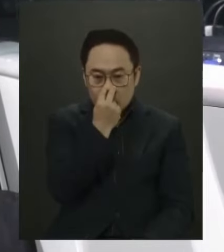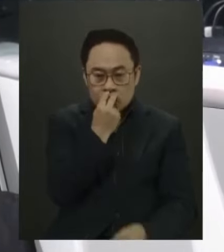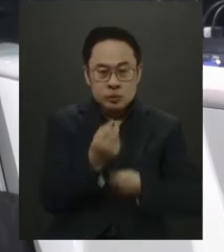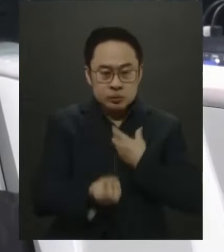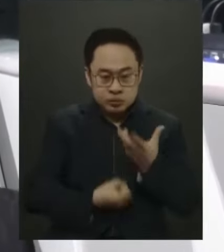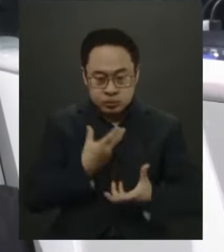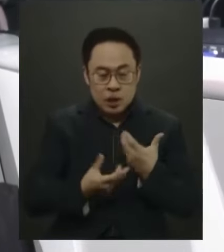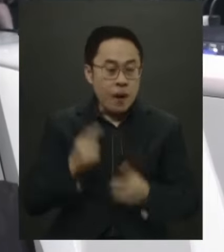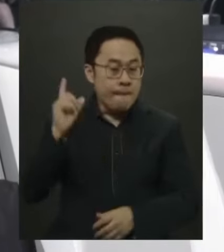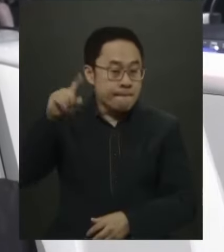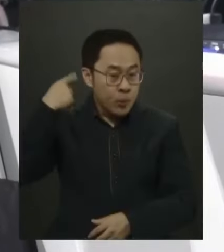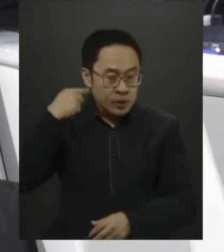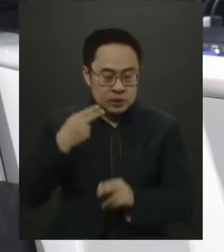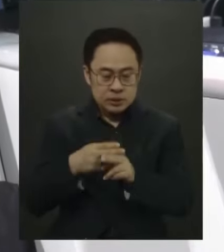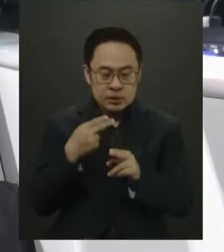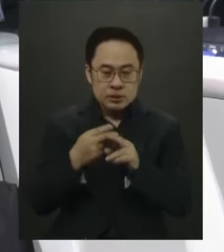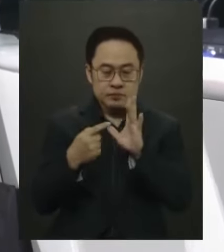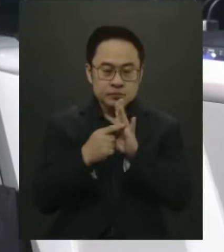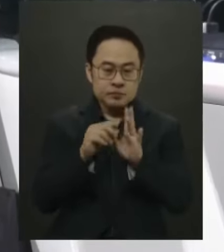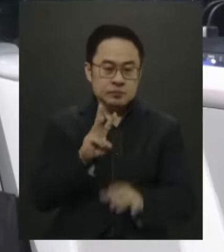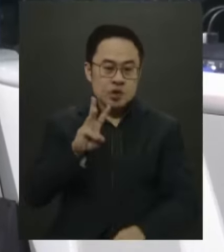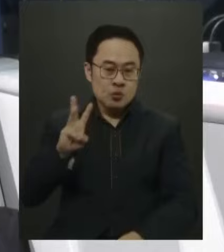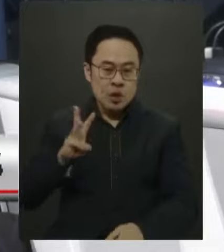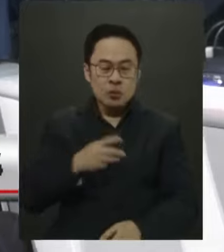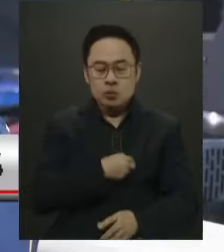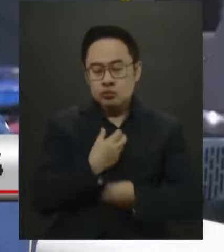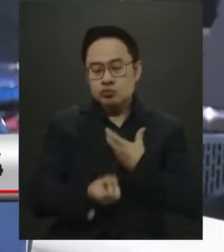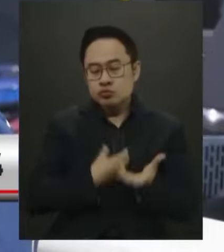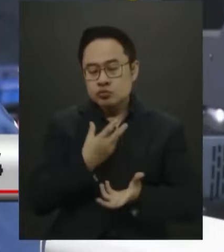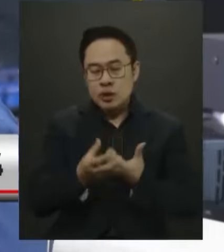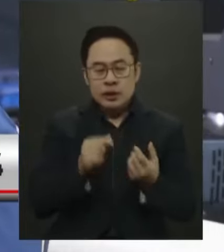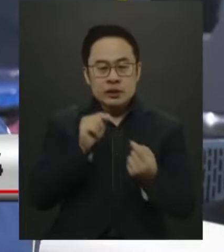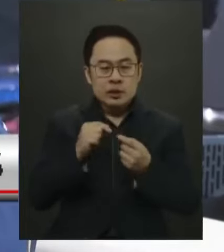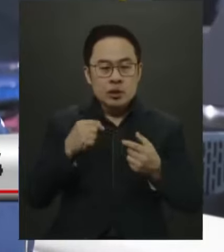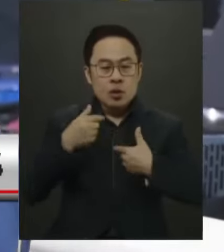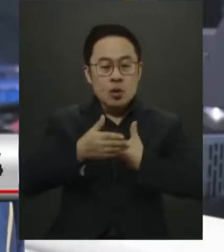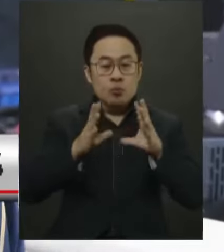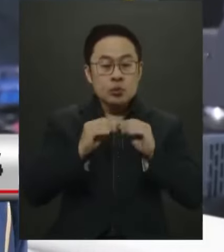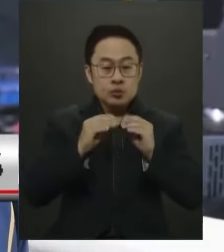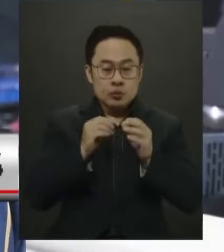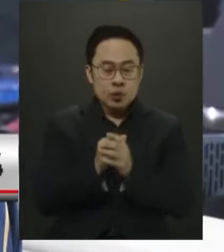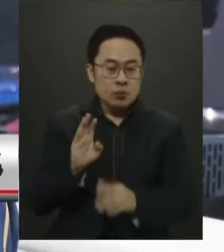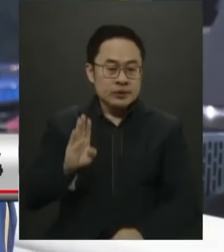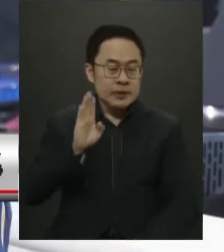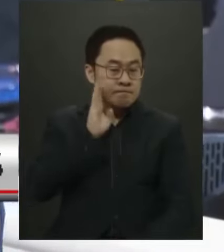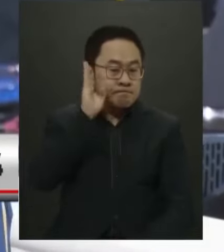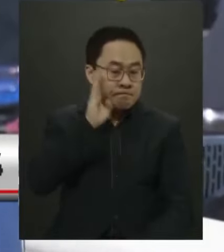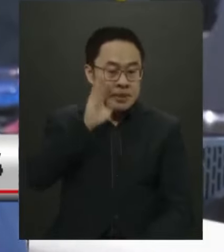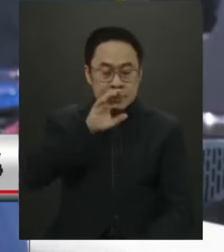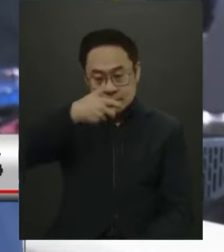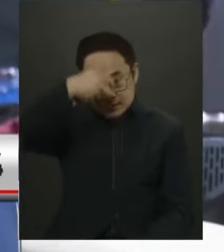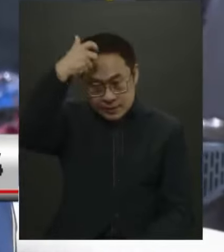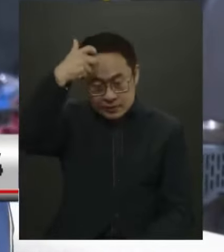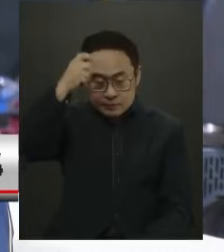นี่พี่แววก็นำทัพมาเลยนะคะนี่เป็นบรรยากาศช่วงค่ำที่ผ่านมาที่หอประชุมใหญ่บริษัทบุญรอดบิวรี่จำกัดค่ะ